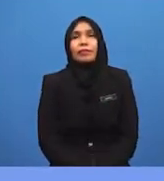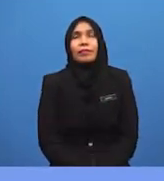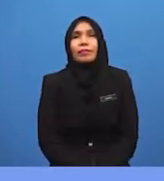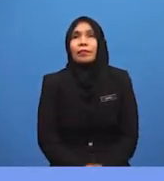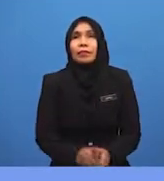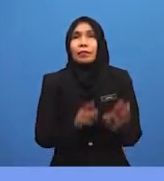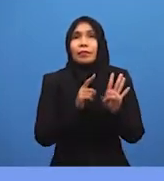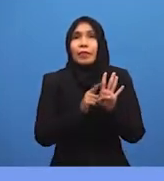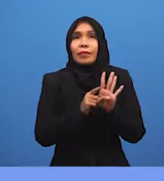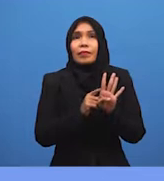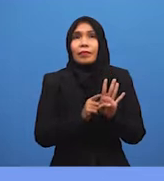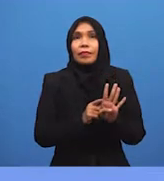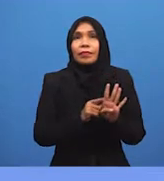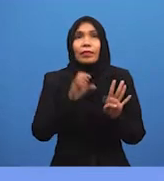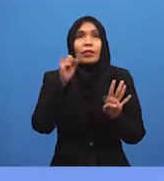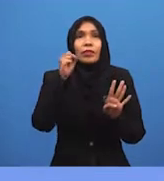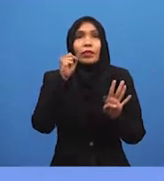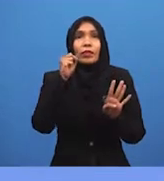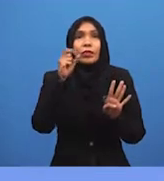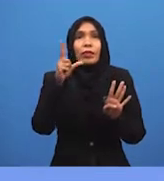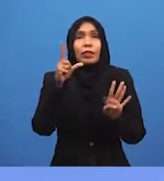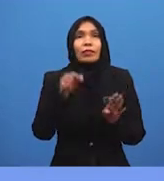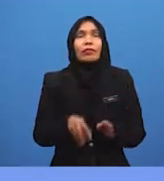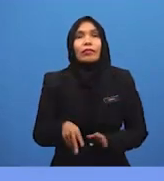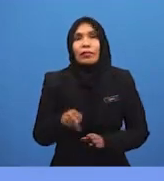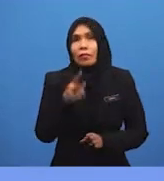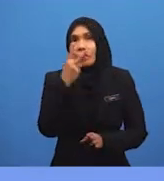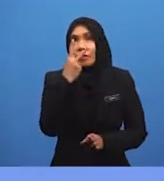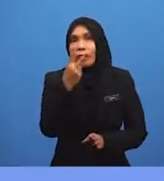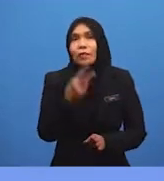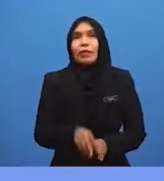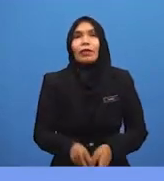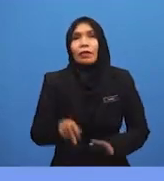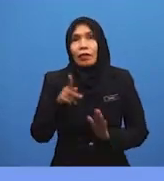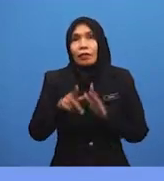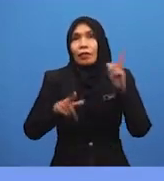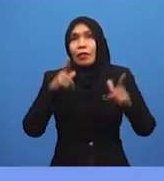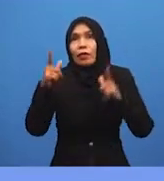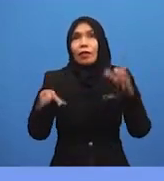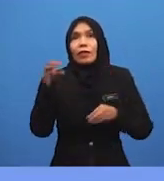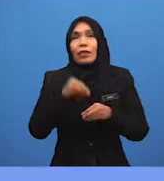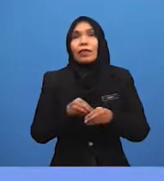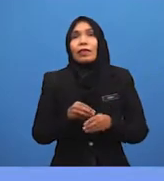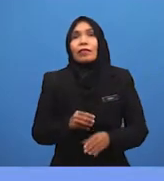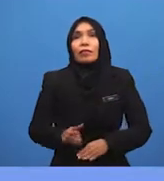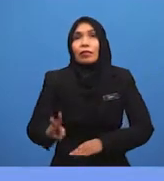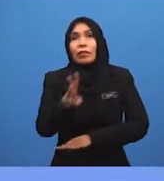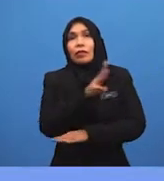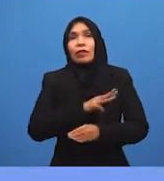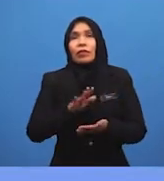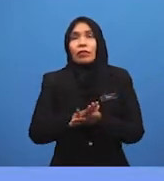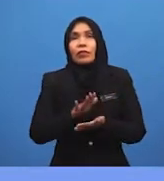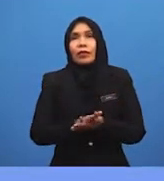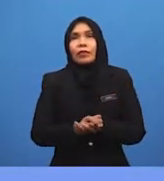Soalan nombor 4. Siuling ternampak pelawat dalam kawasan sekolah. Apakah